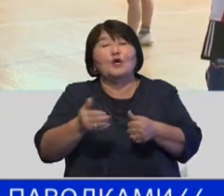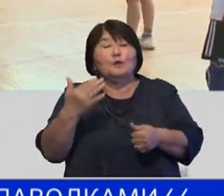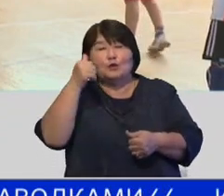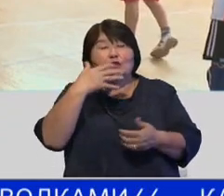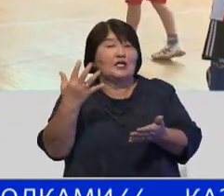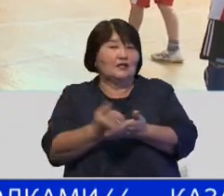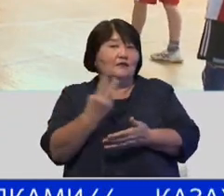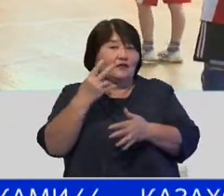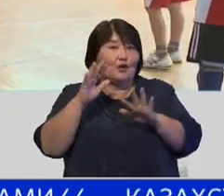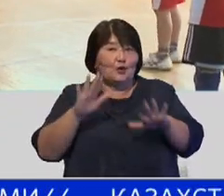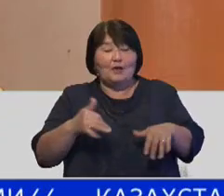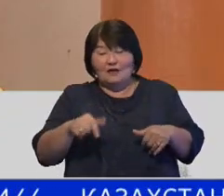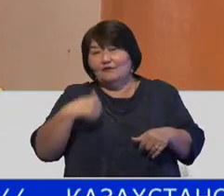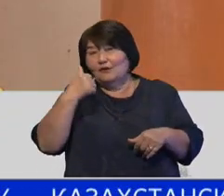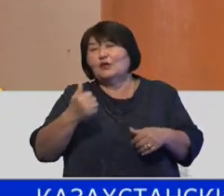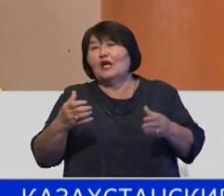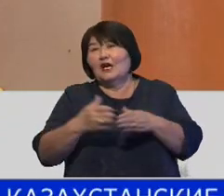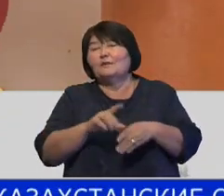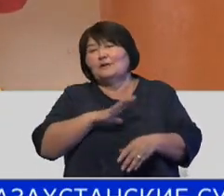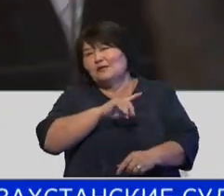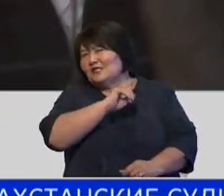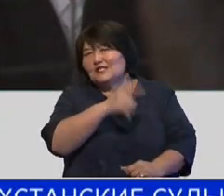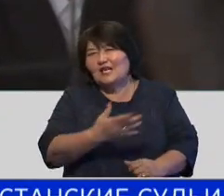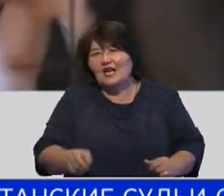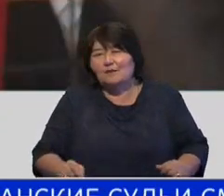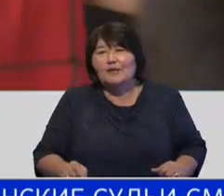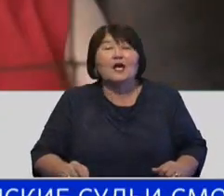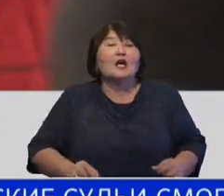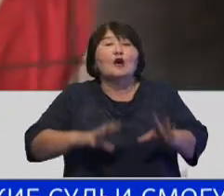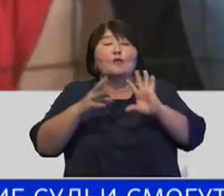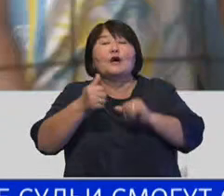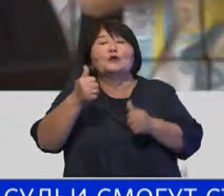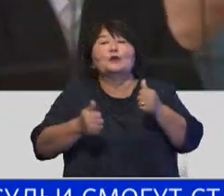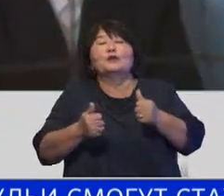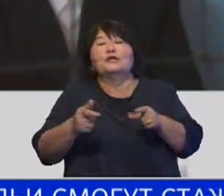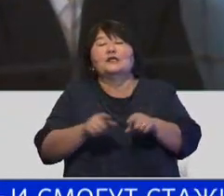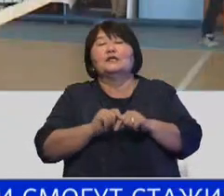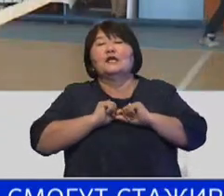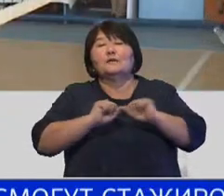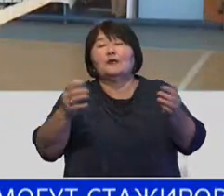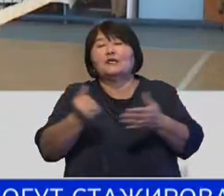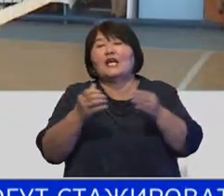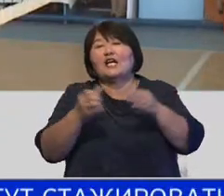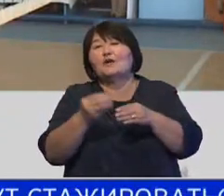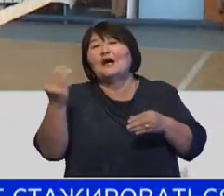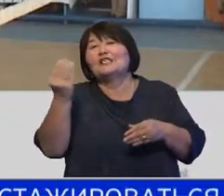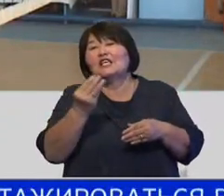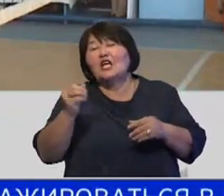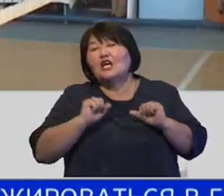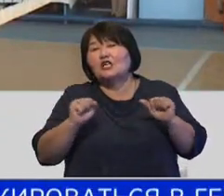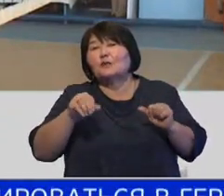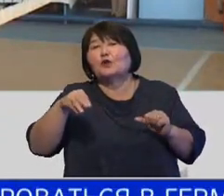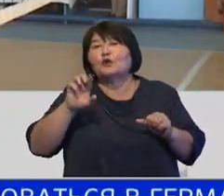году завоевали второе место. И в этом году команды были сильны. По итогам турнира титул чемпиона выиграла команда из Шиеля.